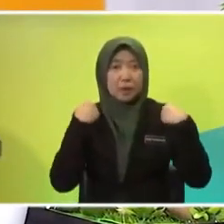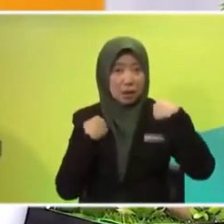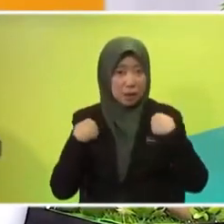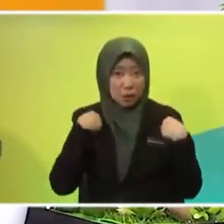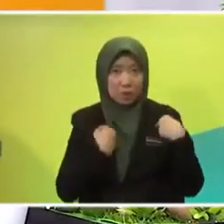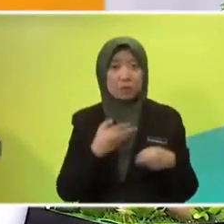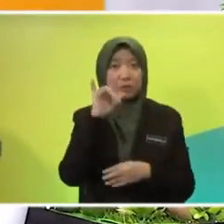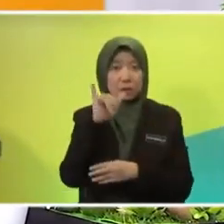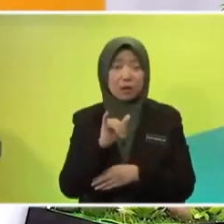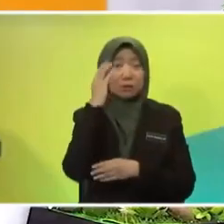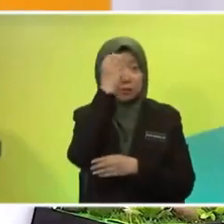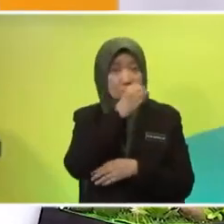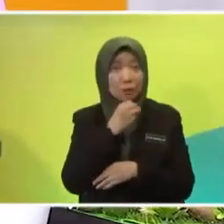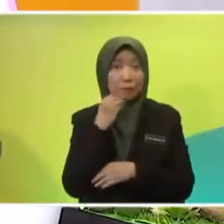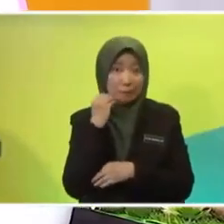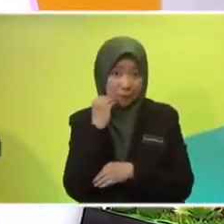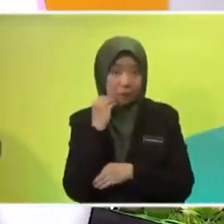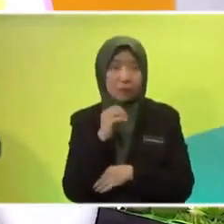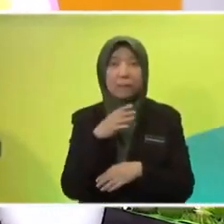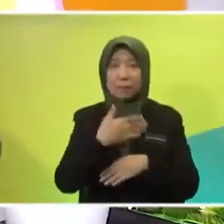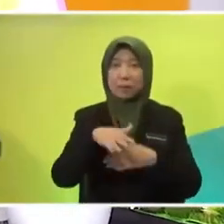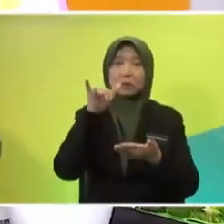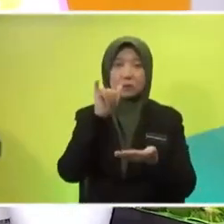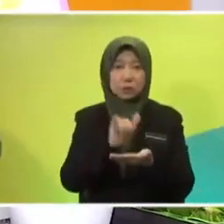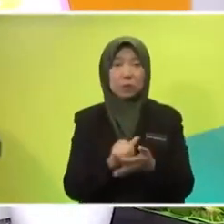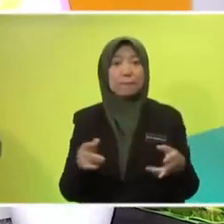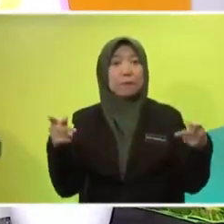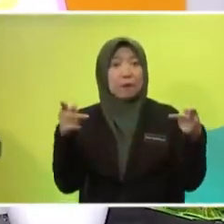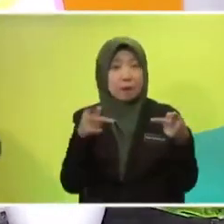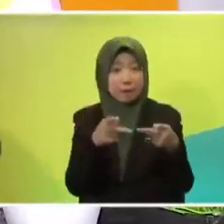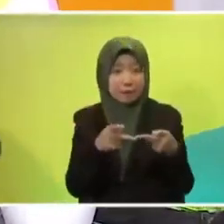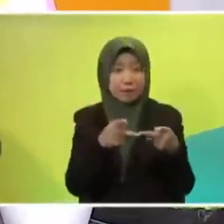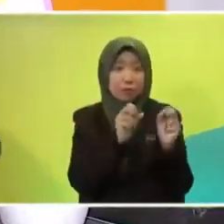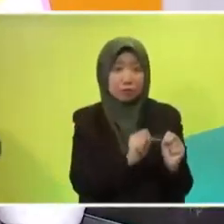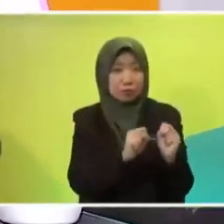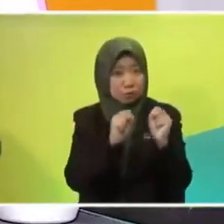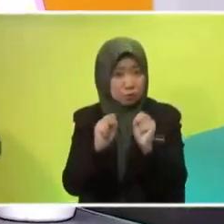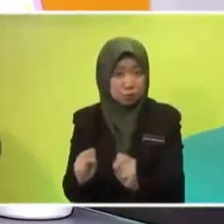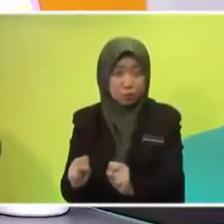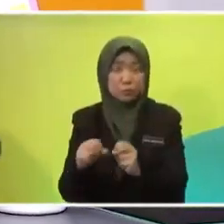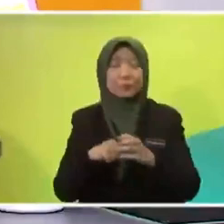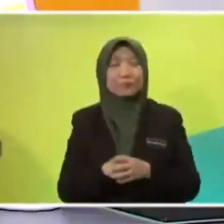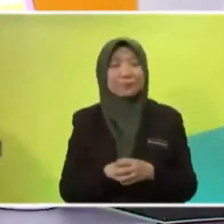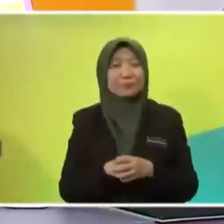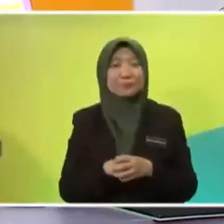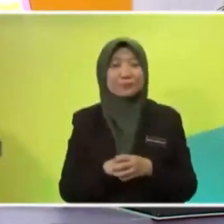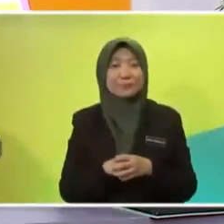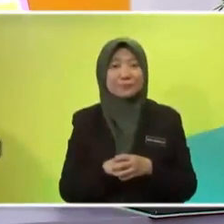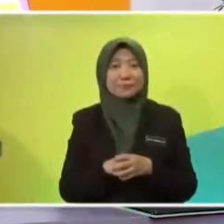Kemudian aktiviti padanan, iaitu menyusun gambar haiwan di dalam kotak misteri ini.